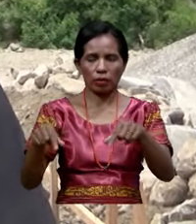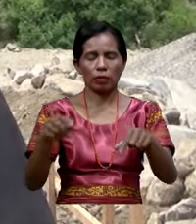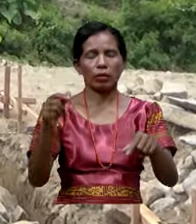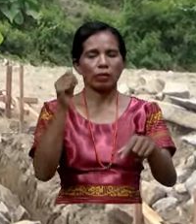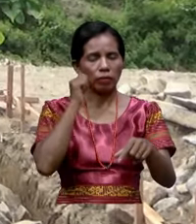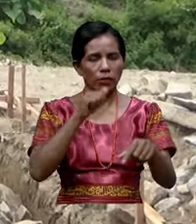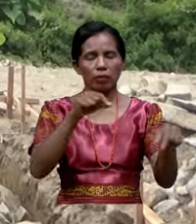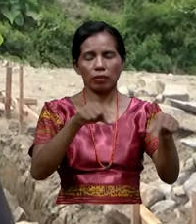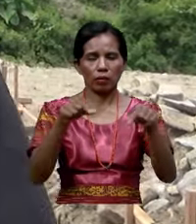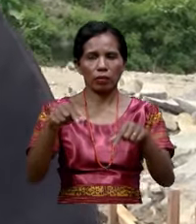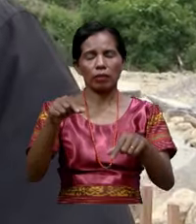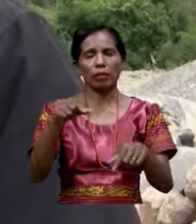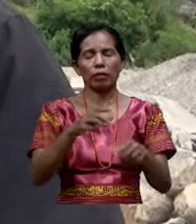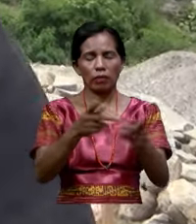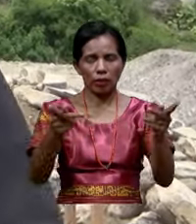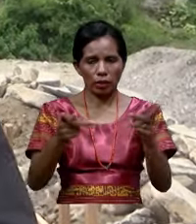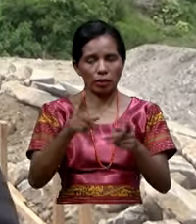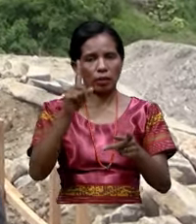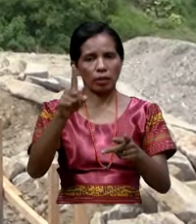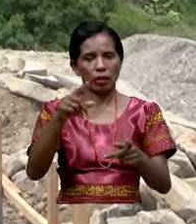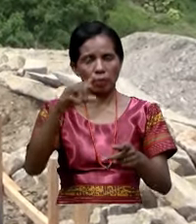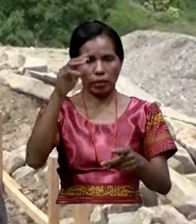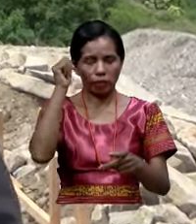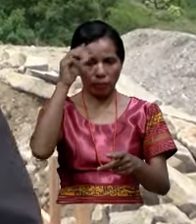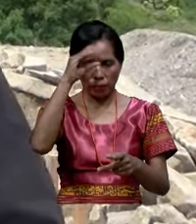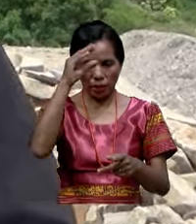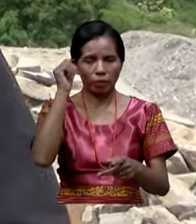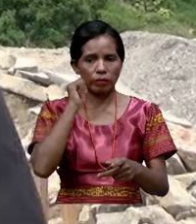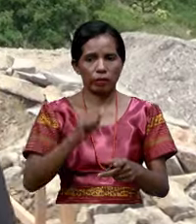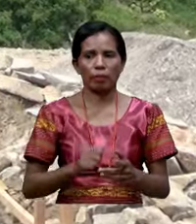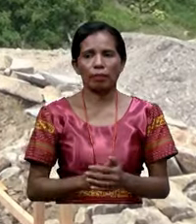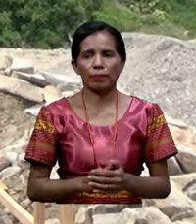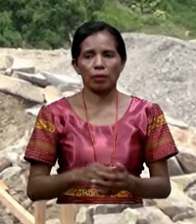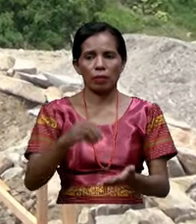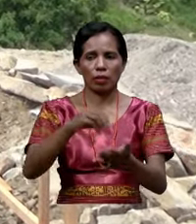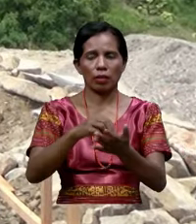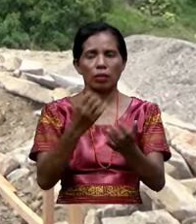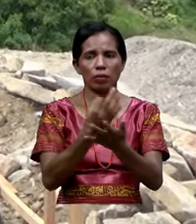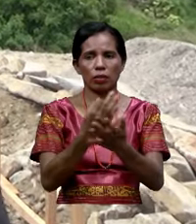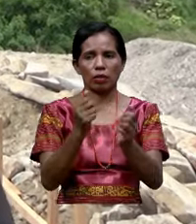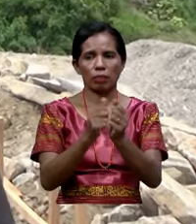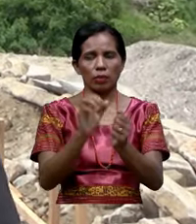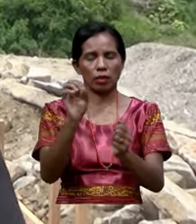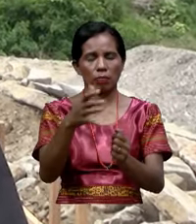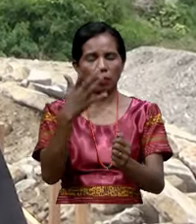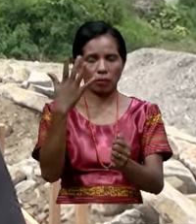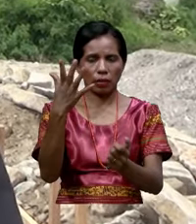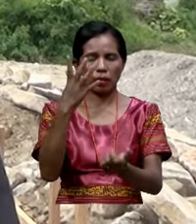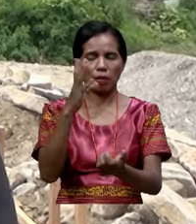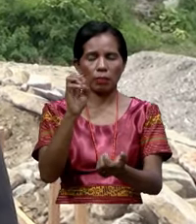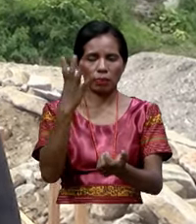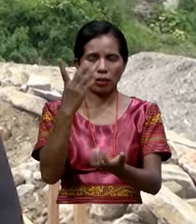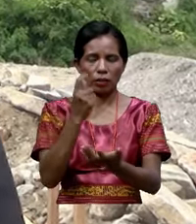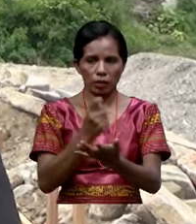feto. Orsamento ba idane, ami preba orsamento idane ba 14,000, me be acompanha